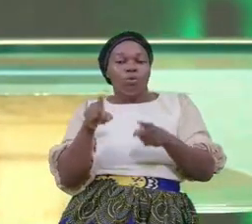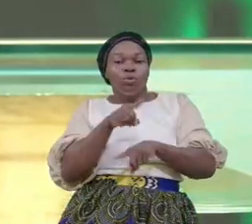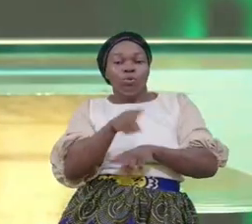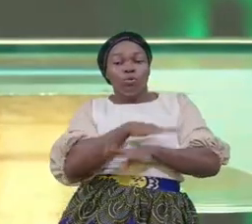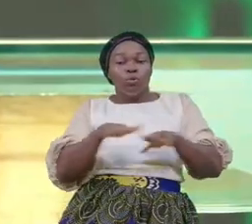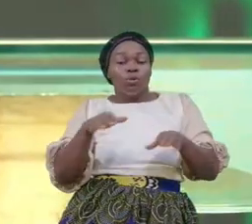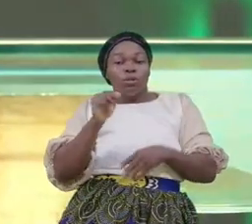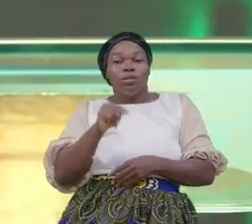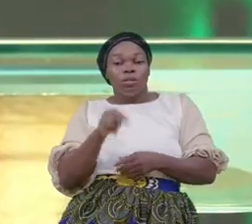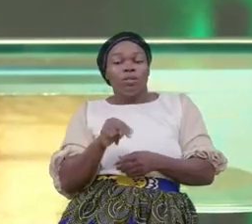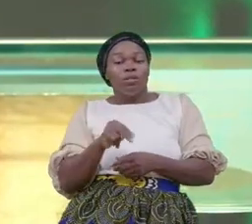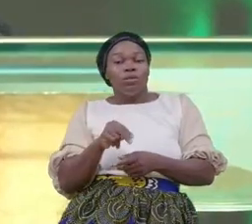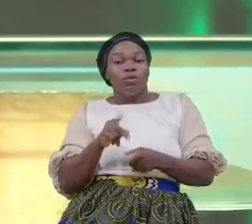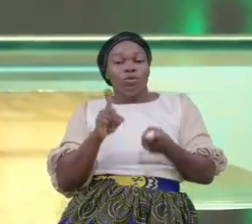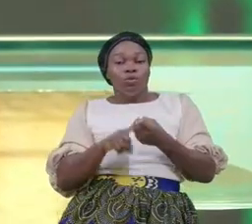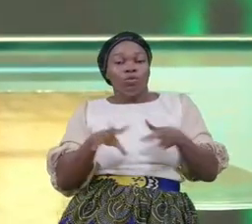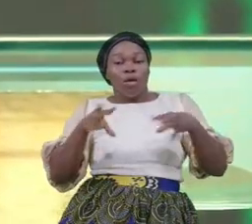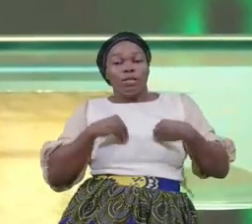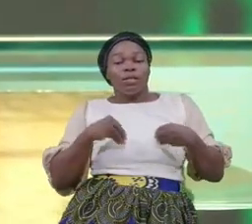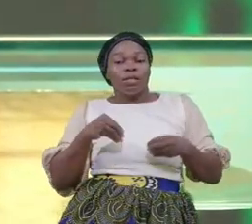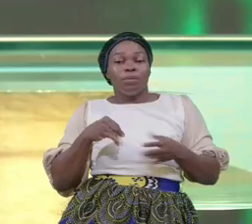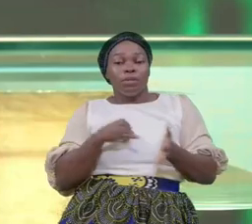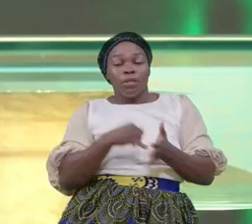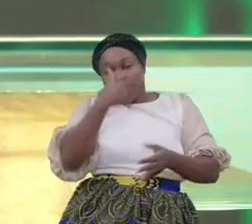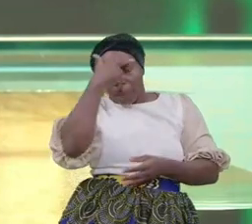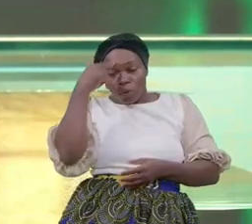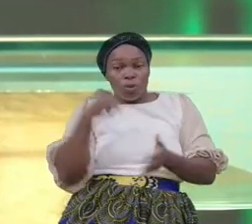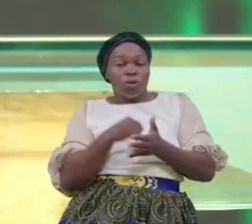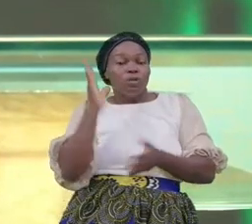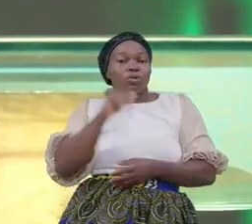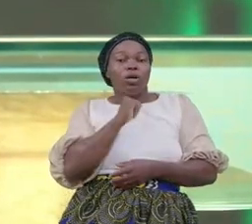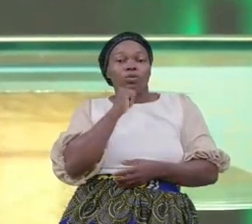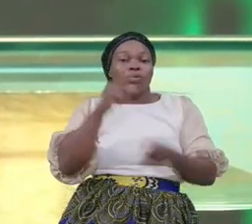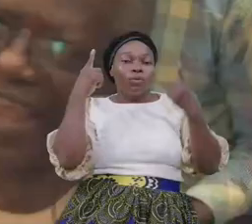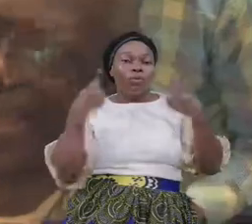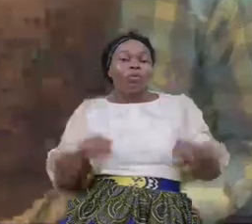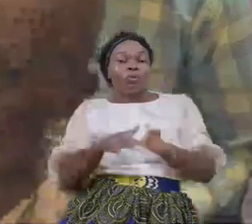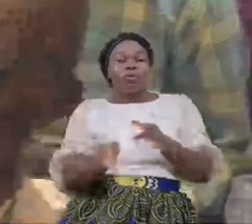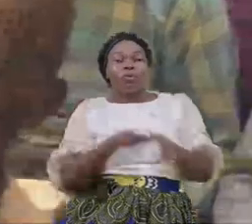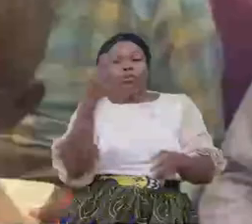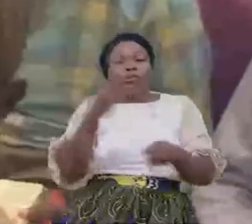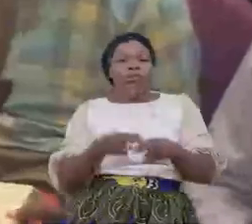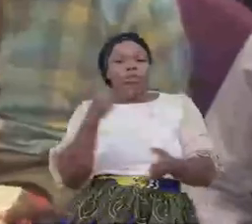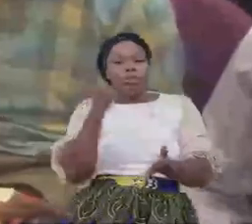répliquer, parce que la chose là n'arrivera pas. Je dis, la chose là n'arrivera pas.